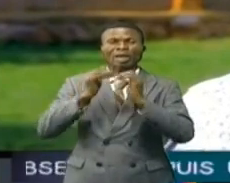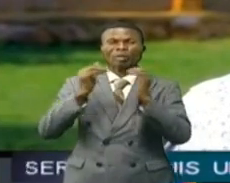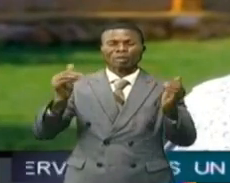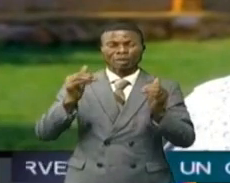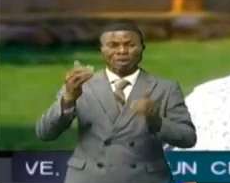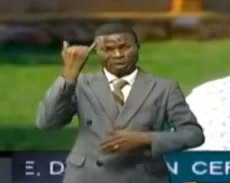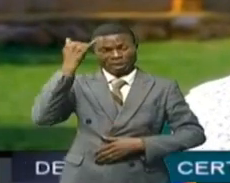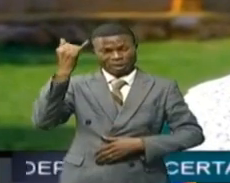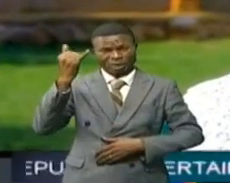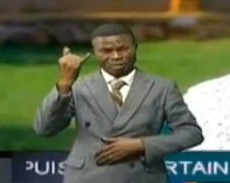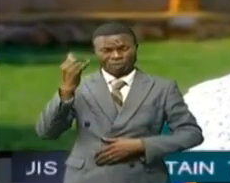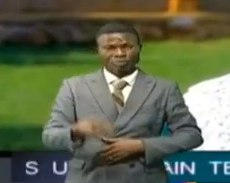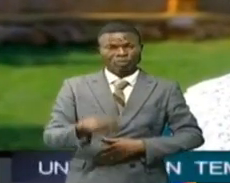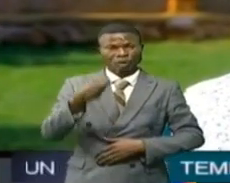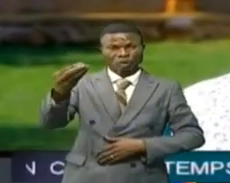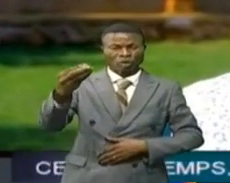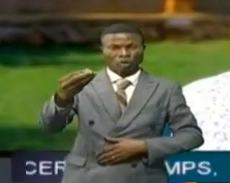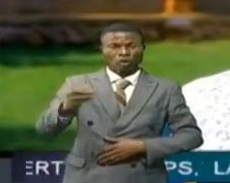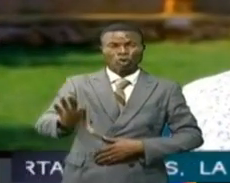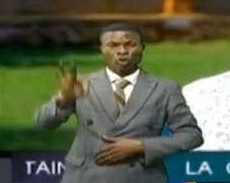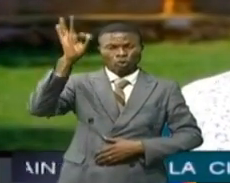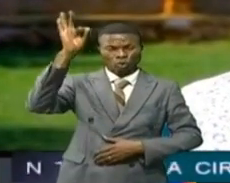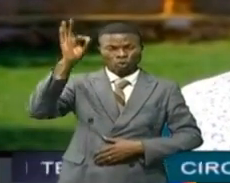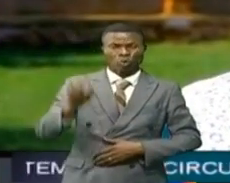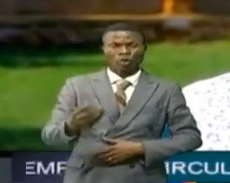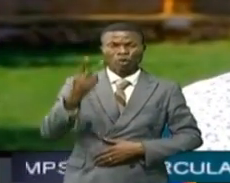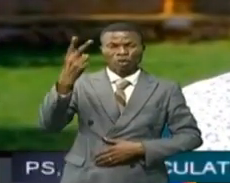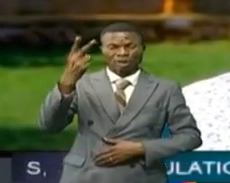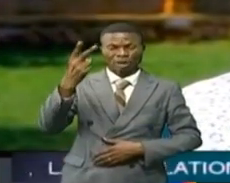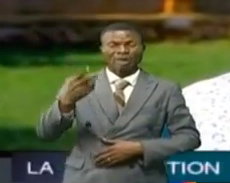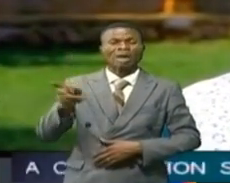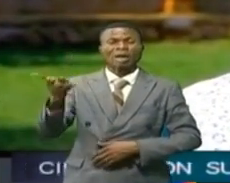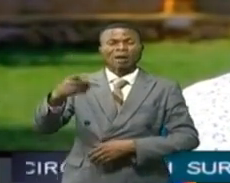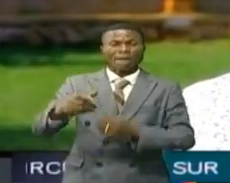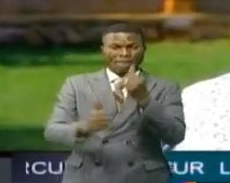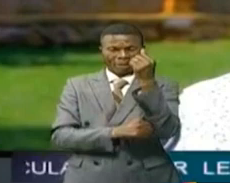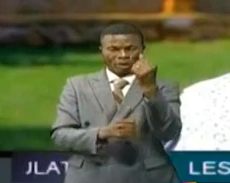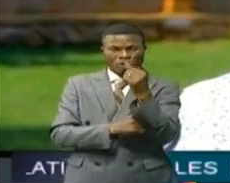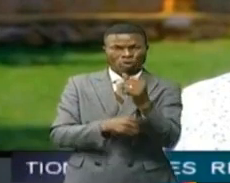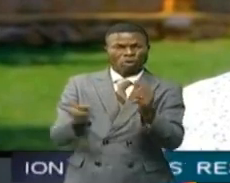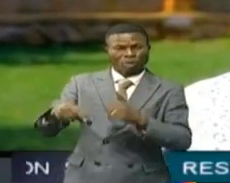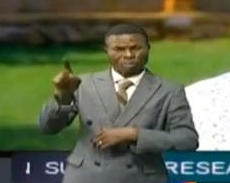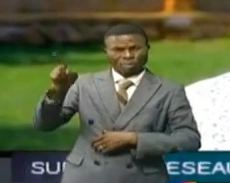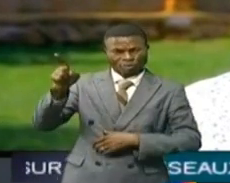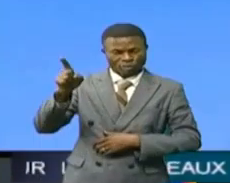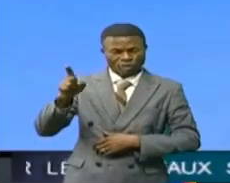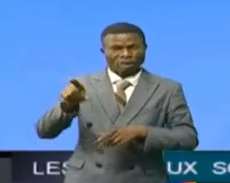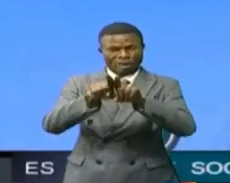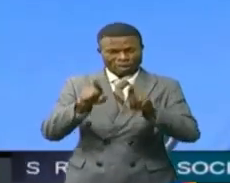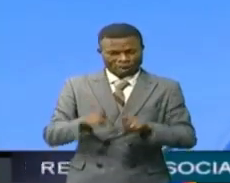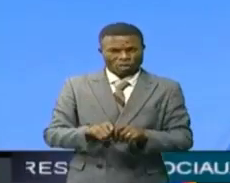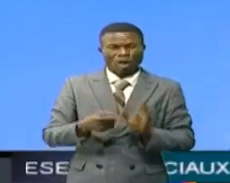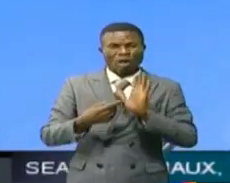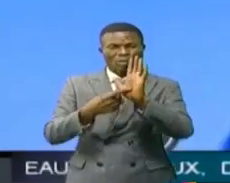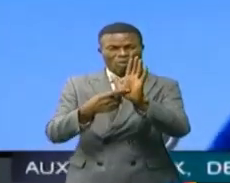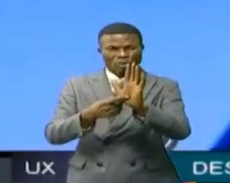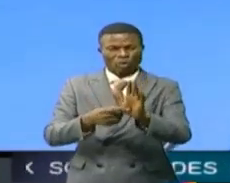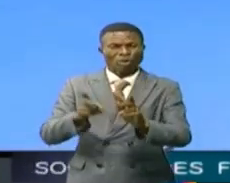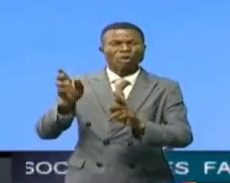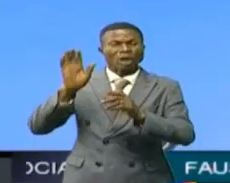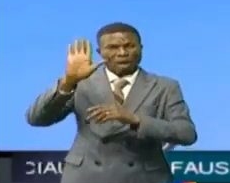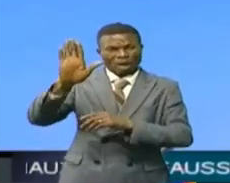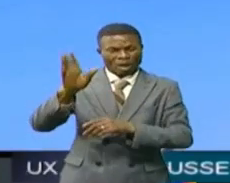pensons que le fait de mettre, de nommer les Ituriens au sein de l'appareil sécuritaire de la province de l'Ituri, c'est aussi une façon de dire aux